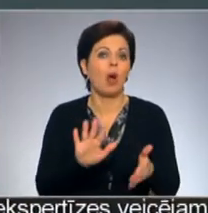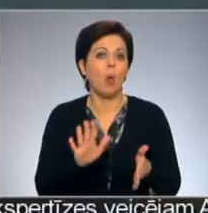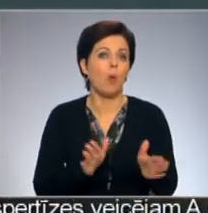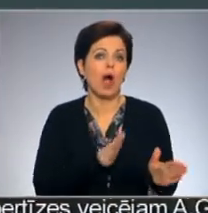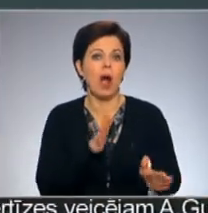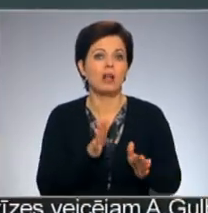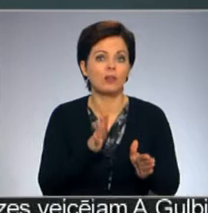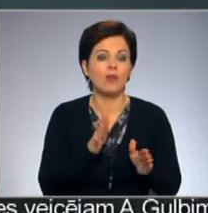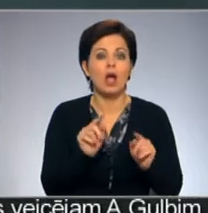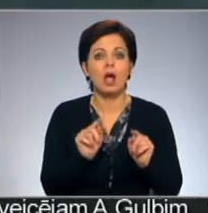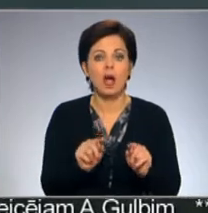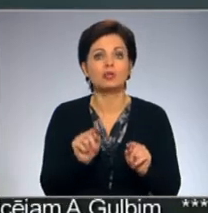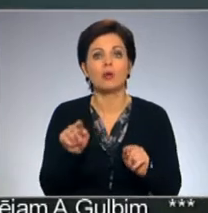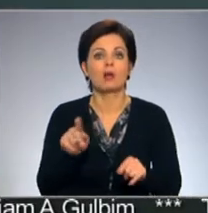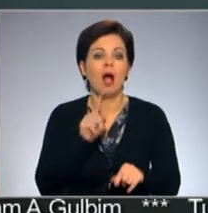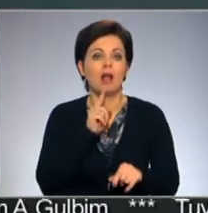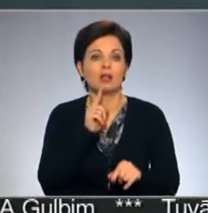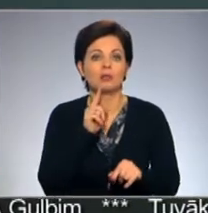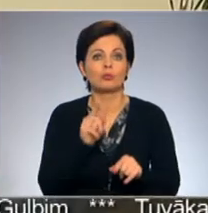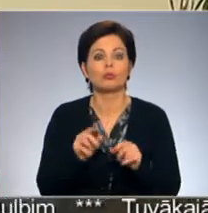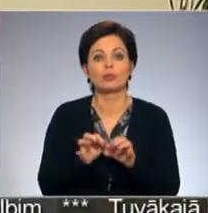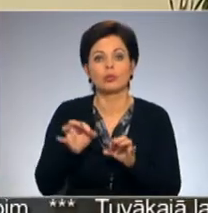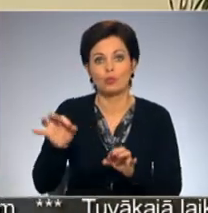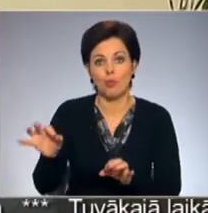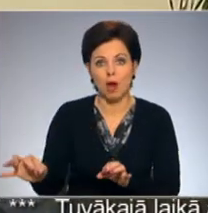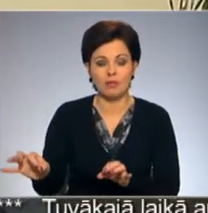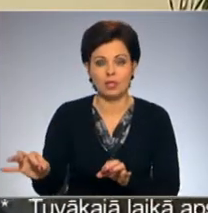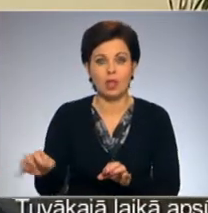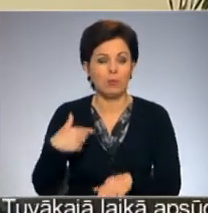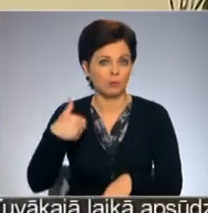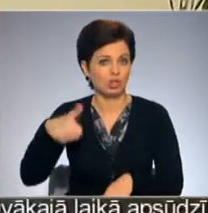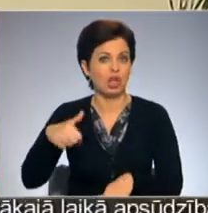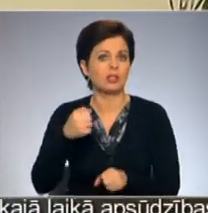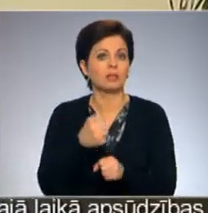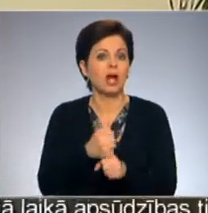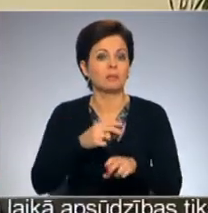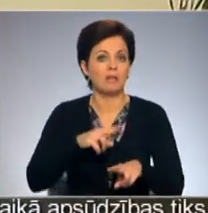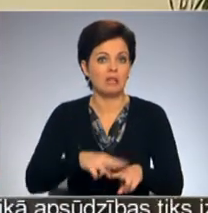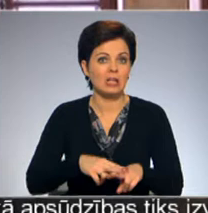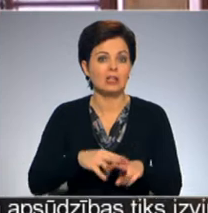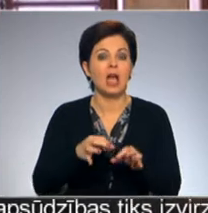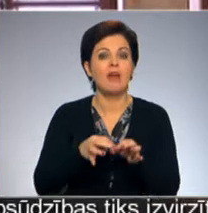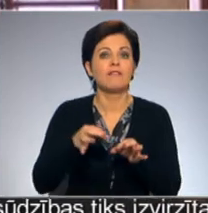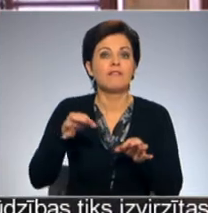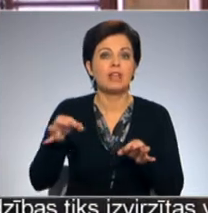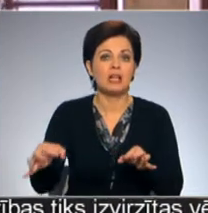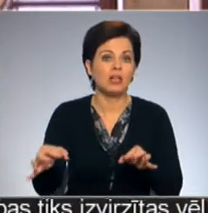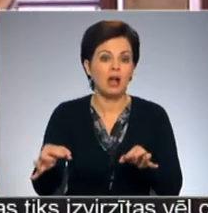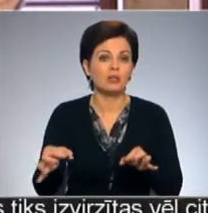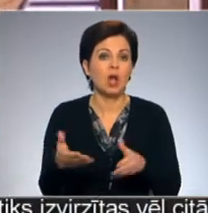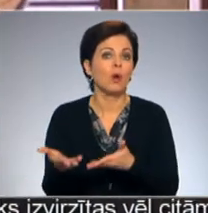to, kas skars Alūksnes novadu. Mums tomēr ir tur 70 darba vietas. Parasti jau tās filiāles ir tās, ar